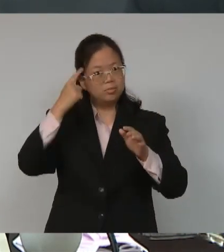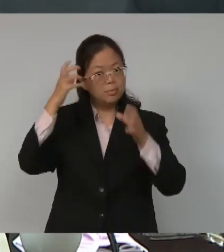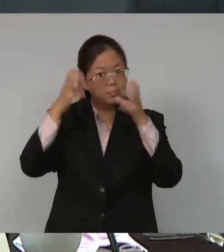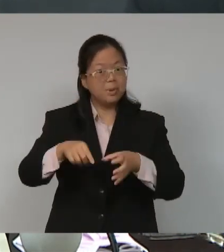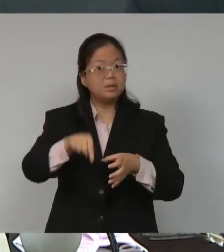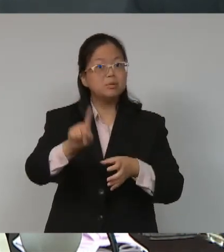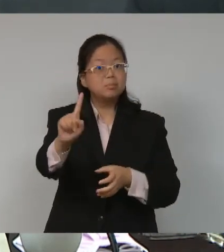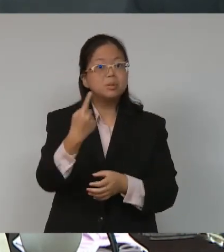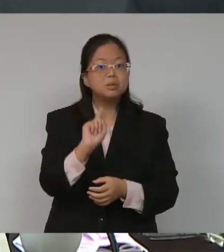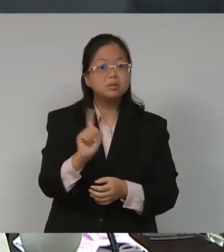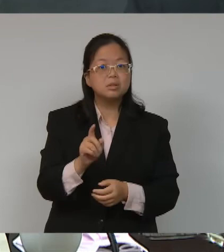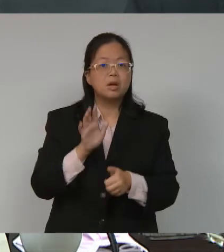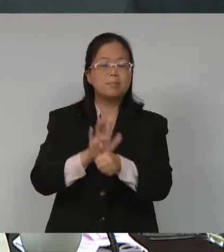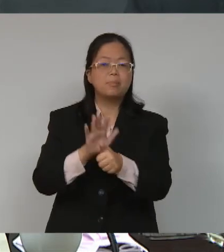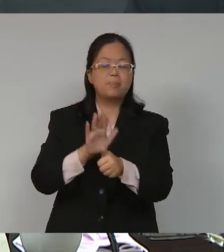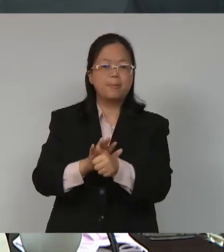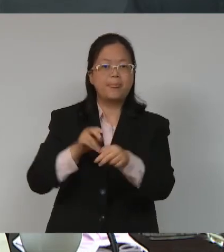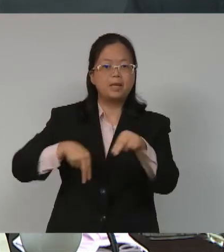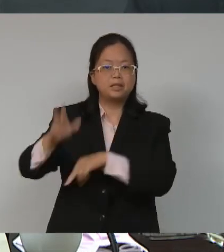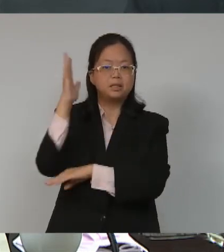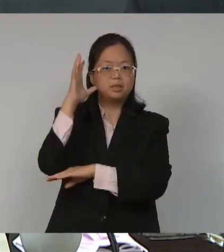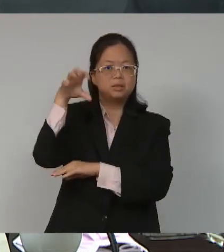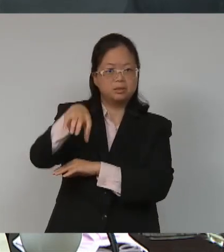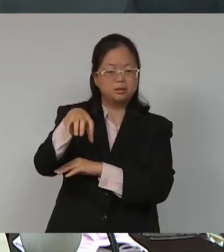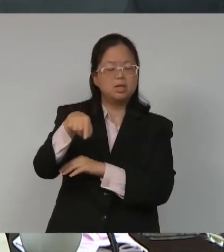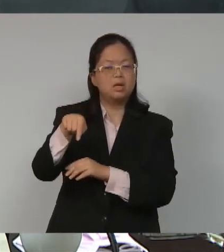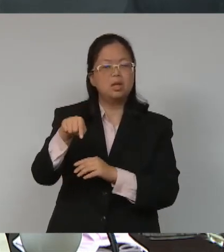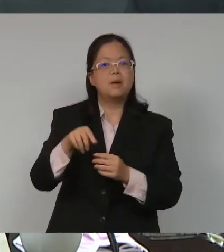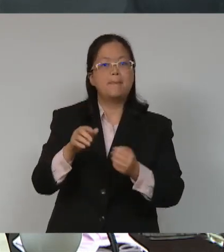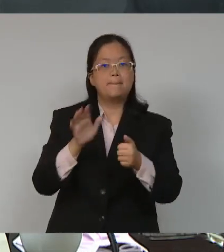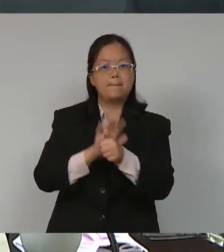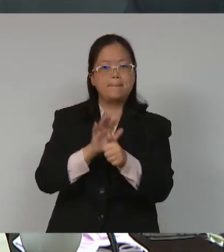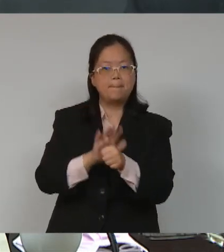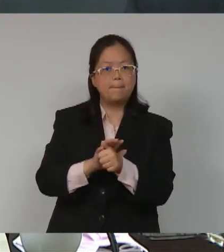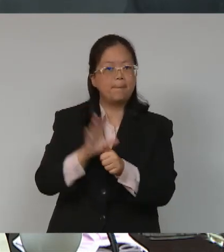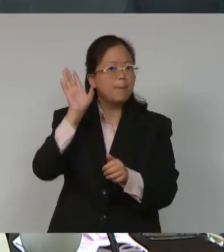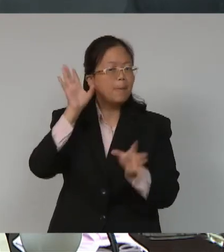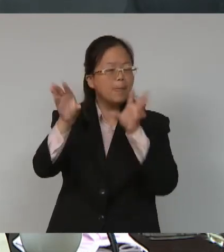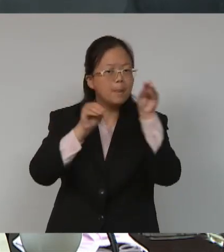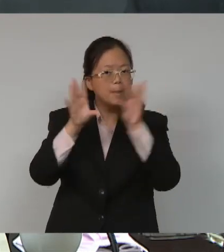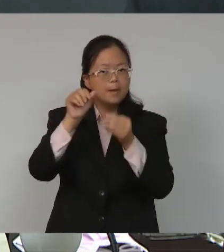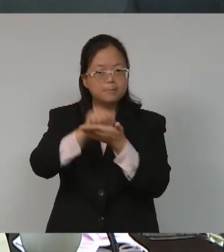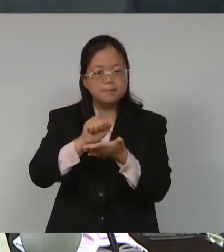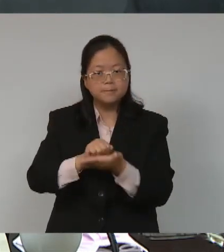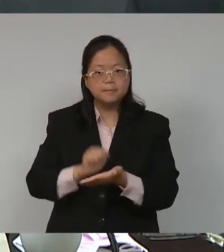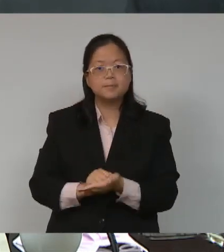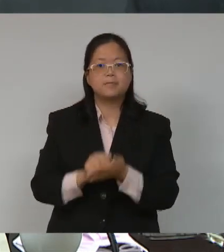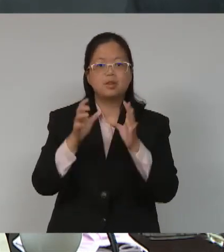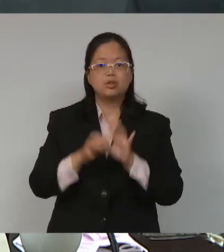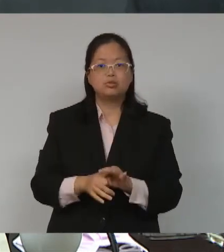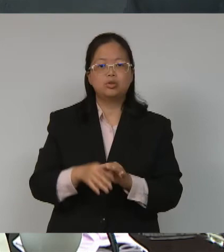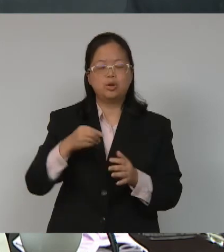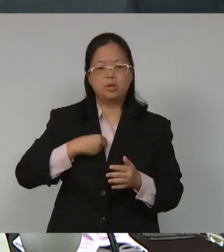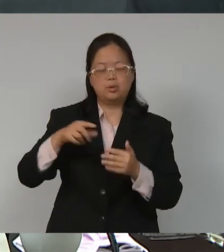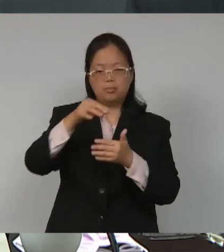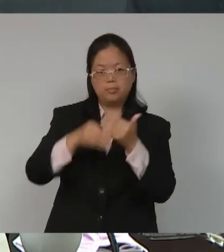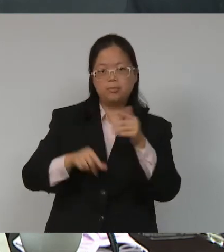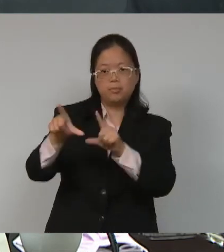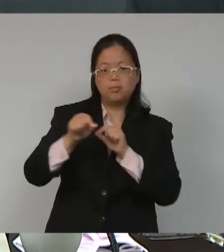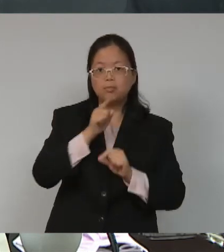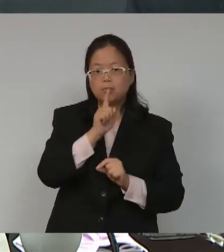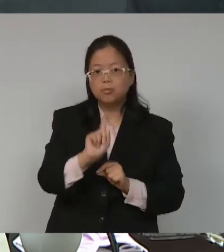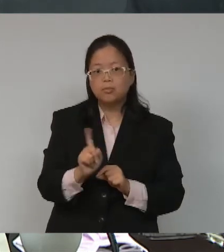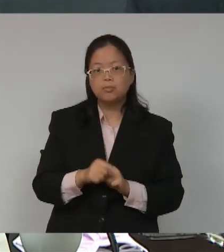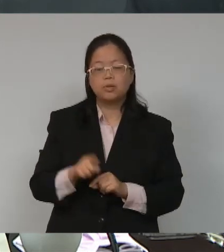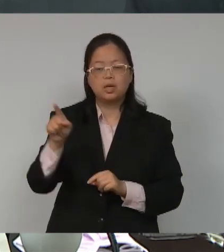行政机关听取意见，然后来做成决定。依照行政程序法的规定啊，举办听证以后，行政机关应该是要